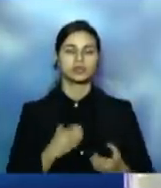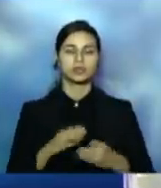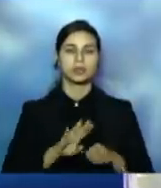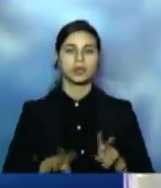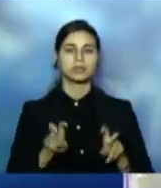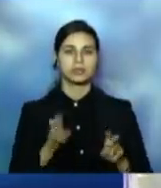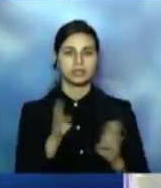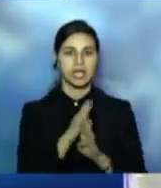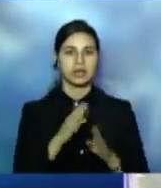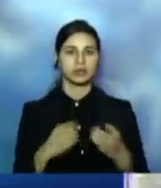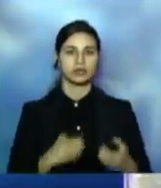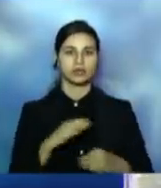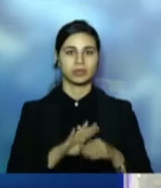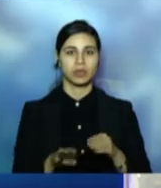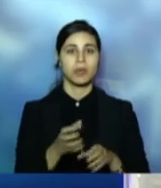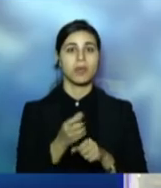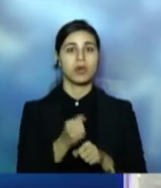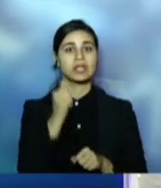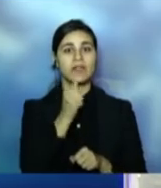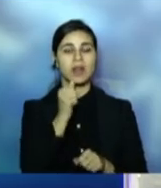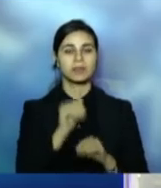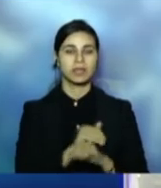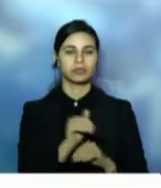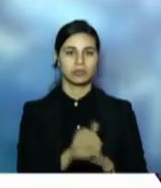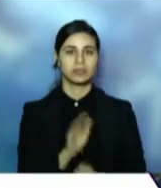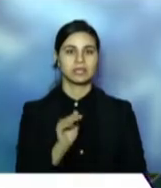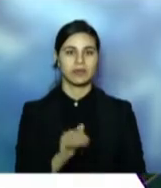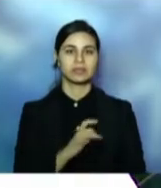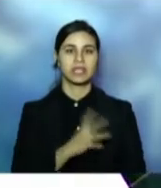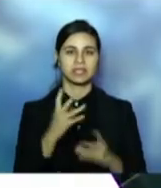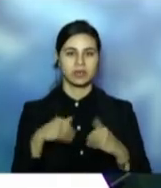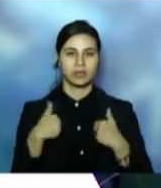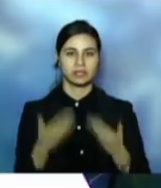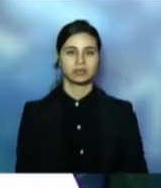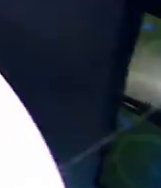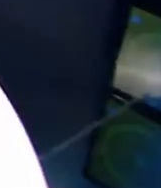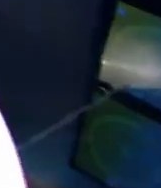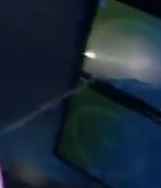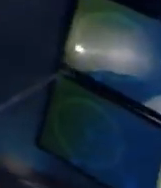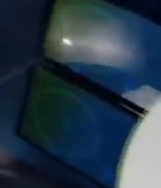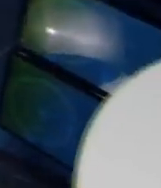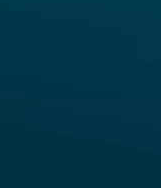უსაფრთხოებისათვის გარემოს უსაფრთხოება. მოკლედ, ხვალამდე გემშვიდობებით, ნახვამდის დღეგრძელობას გისურვებთ.